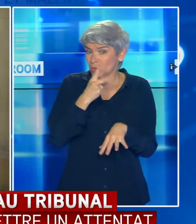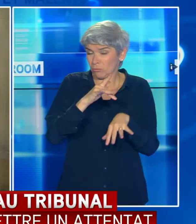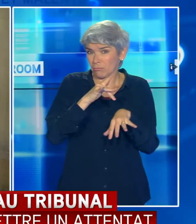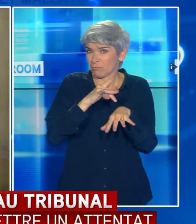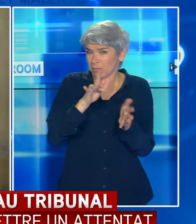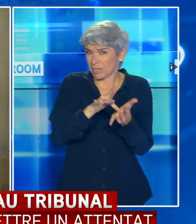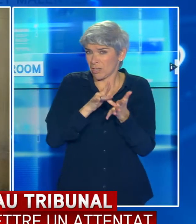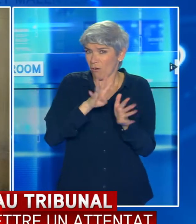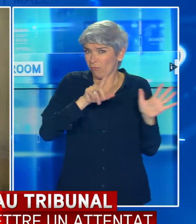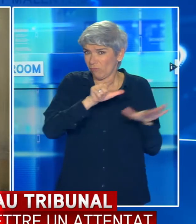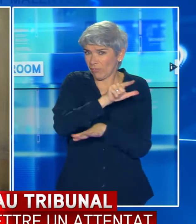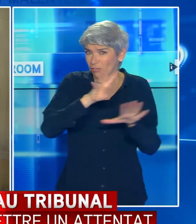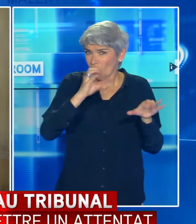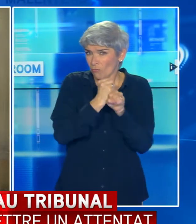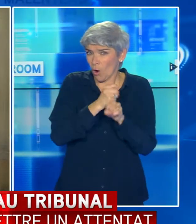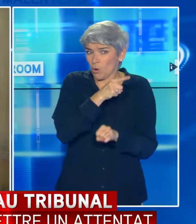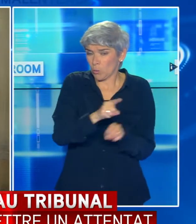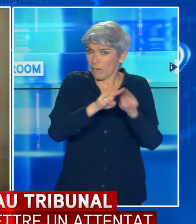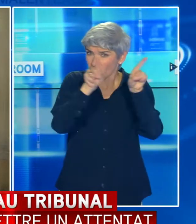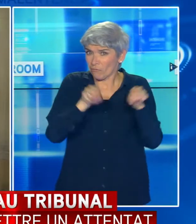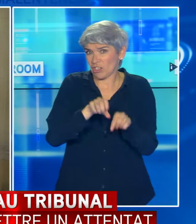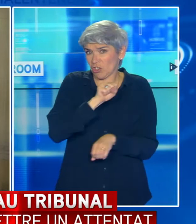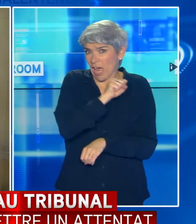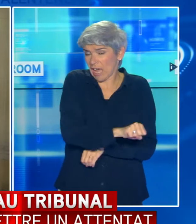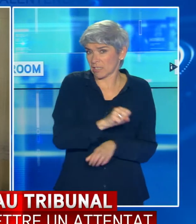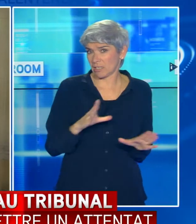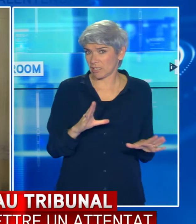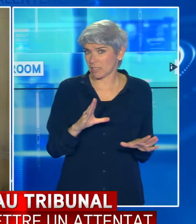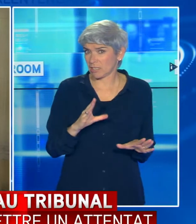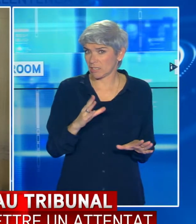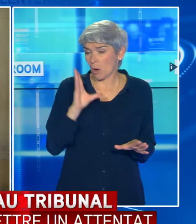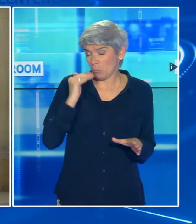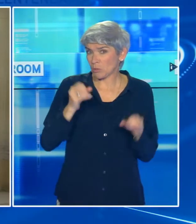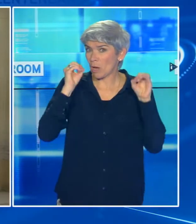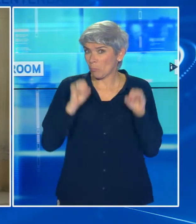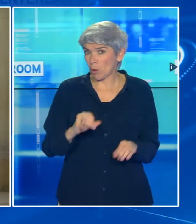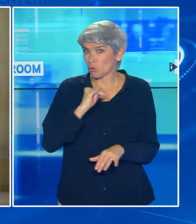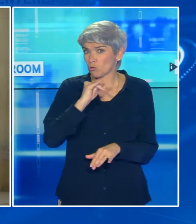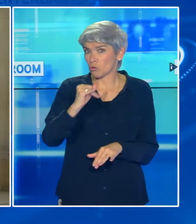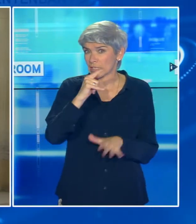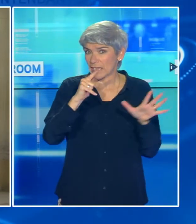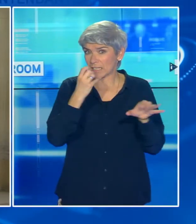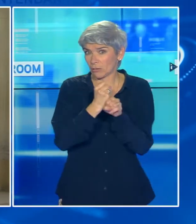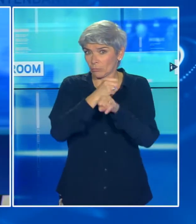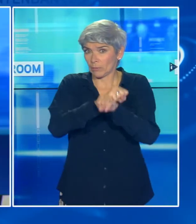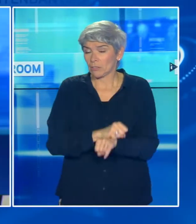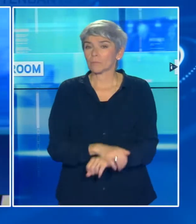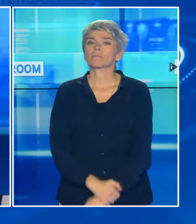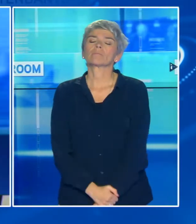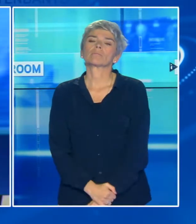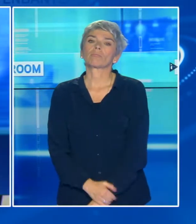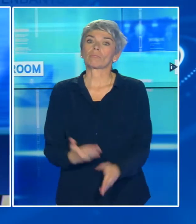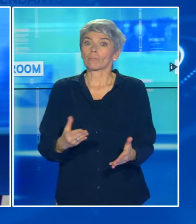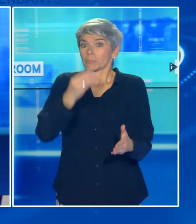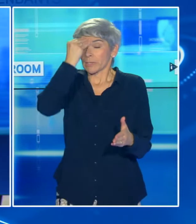29 ans, que d'après le dossier, il fait l'objet d'une fiche S et pour ces faits graves, il encourt jusqu'à 7 ans de prison. Et on vient de